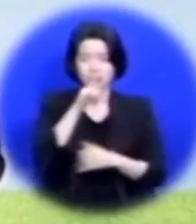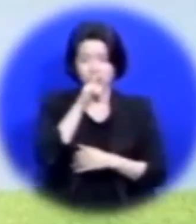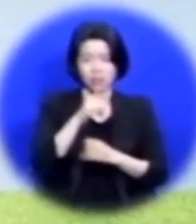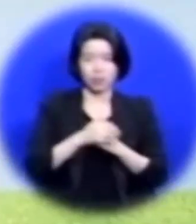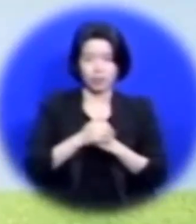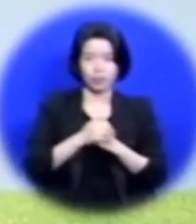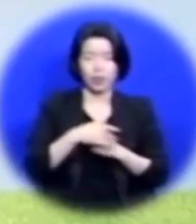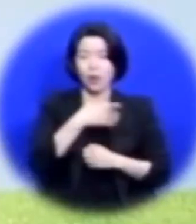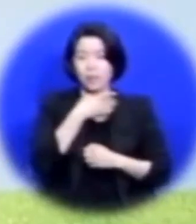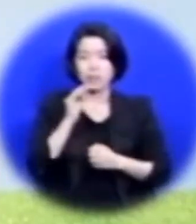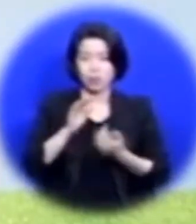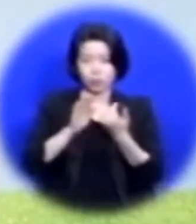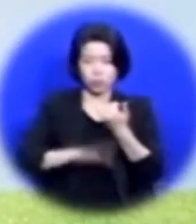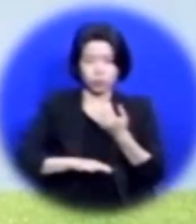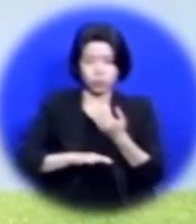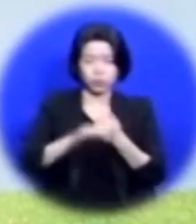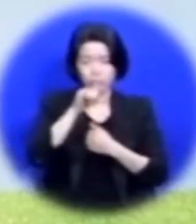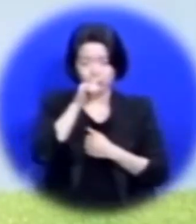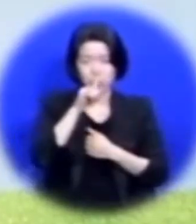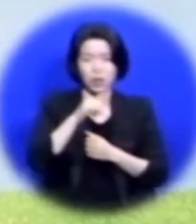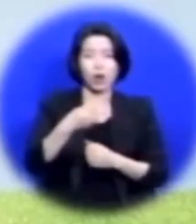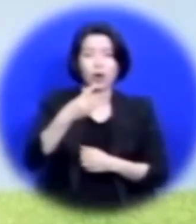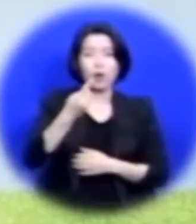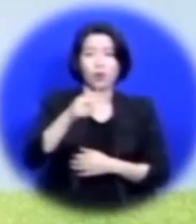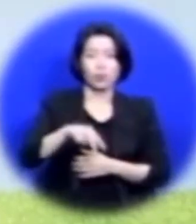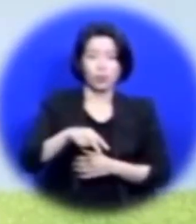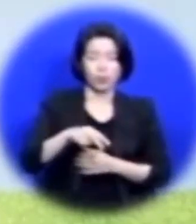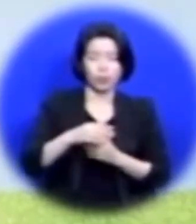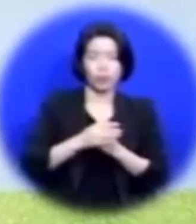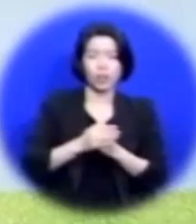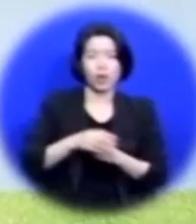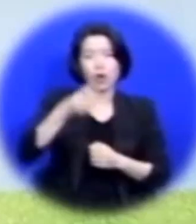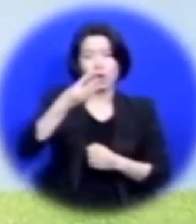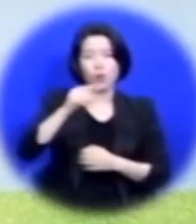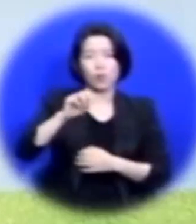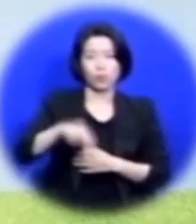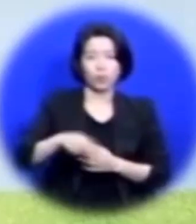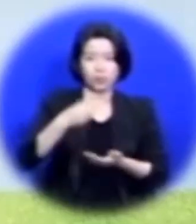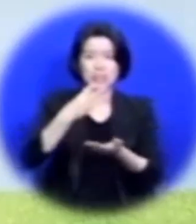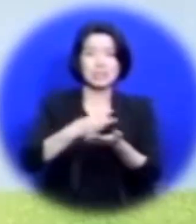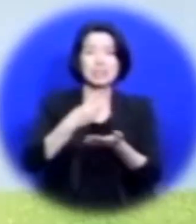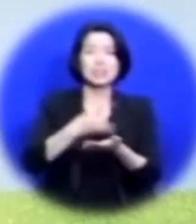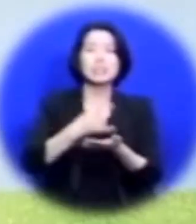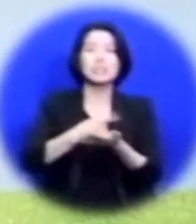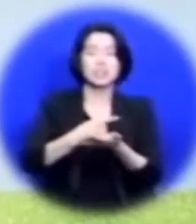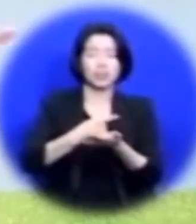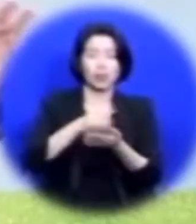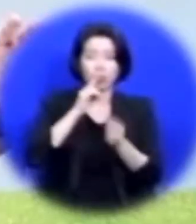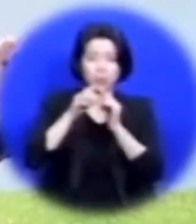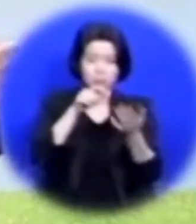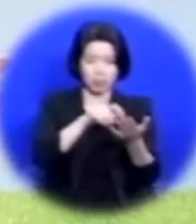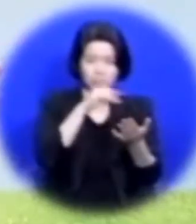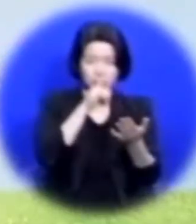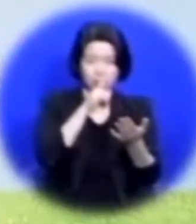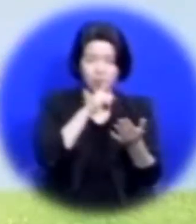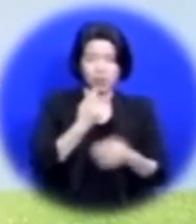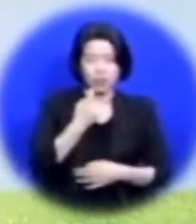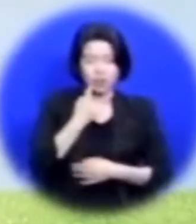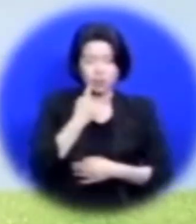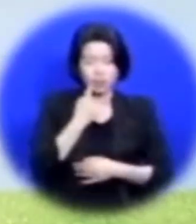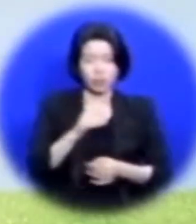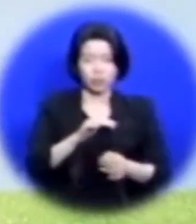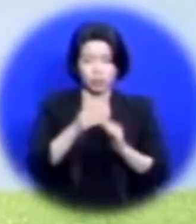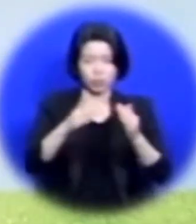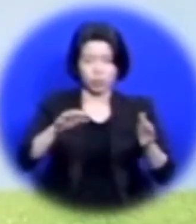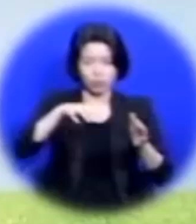베드로 9 소의 보면 로 오십니다 0 롯은 의미였다 고 그래서 그 소돔과 고모라 에서 살면서